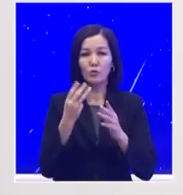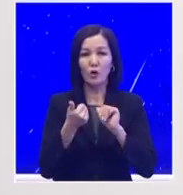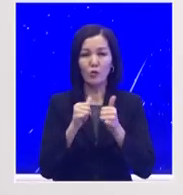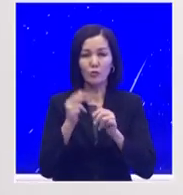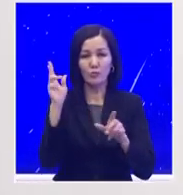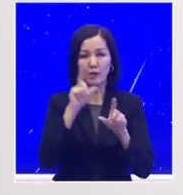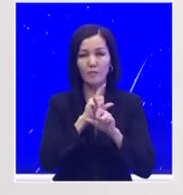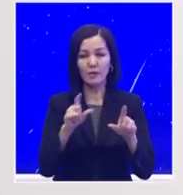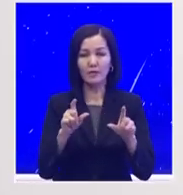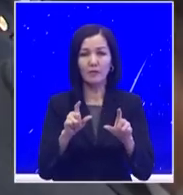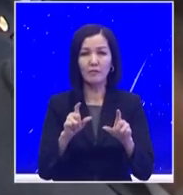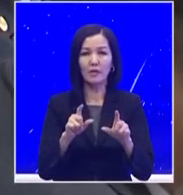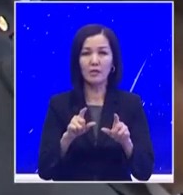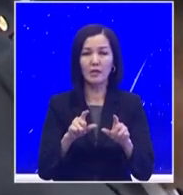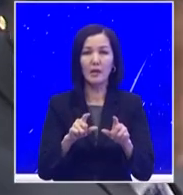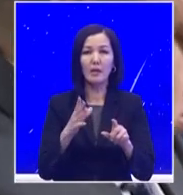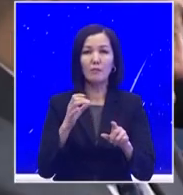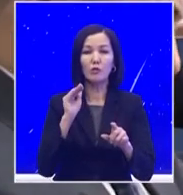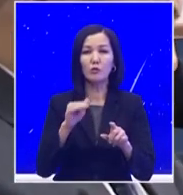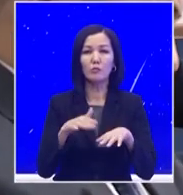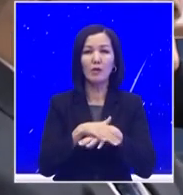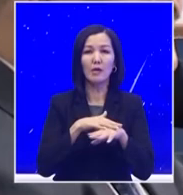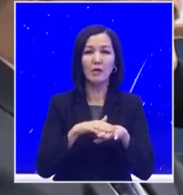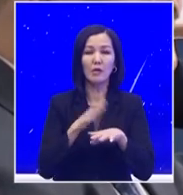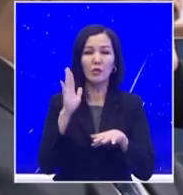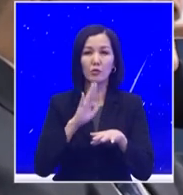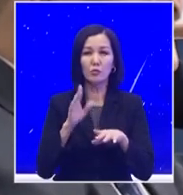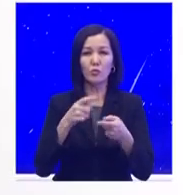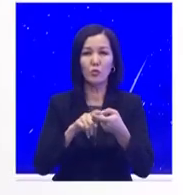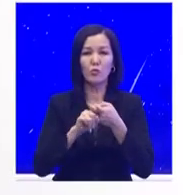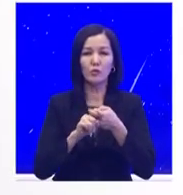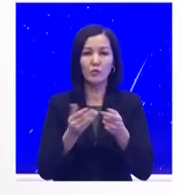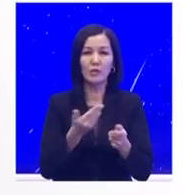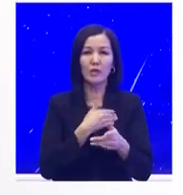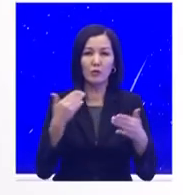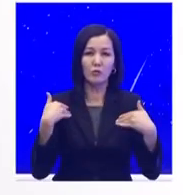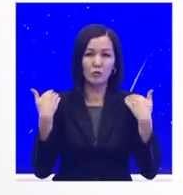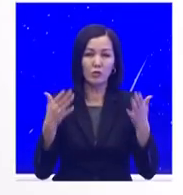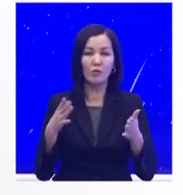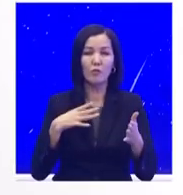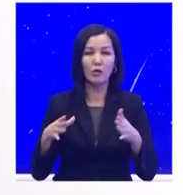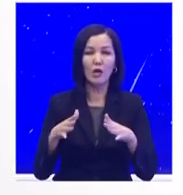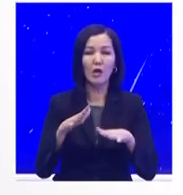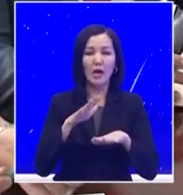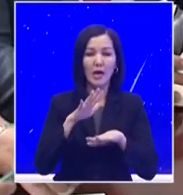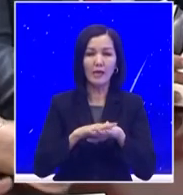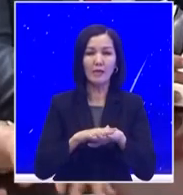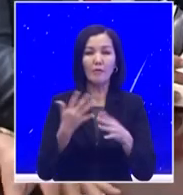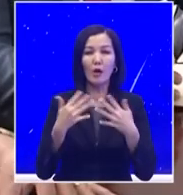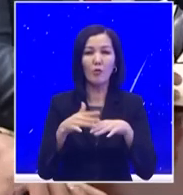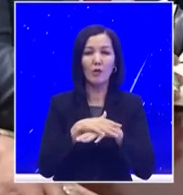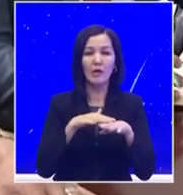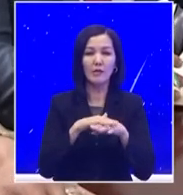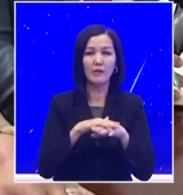болды. Сонымен қатар 500 000 тұрғыны бар Қопа ауылында су жүйесі тартылса деген ұсыныстар болды. Аудан әкімі биыл елді мекендегі